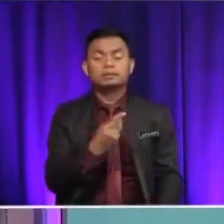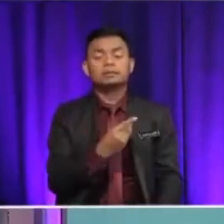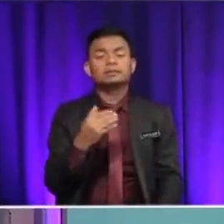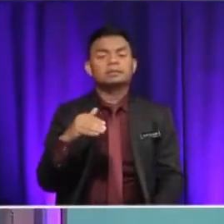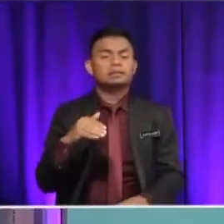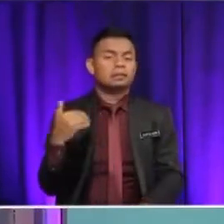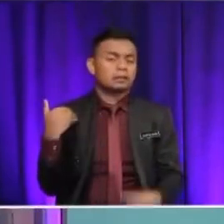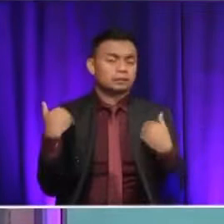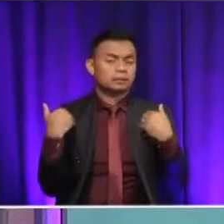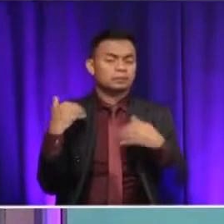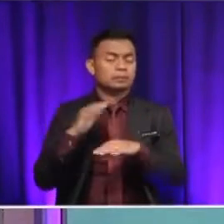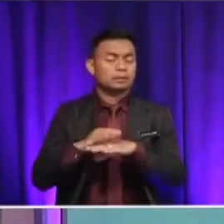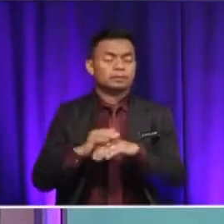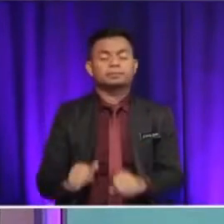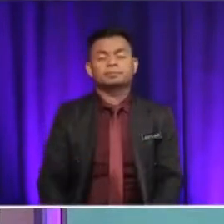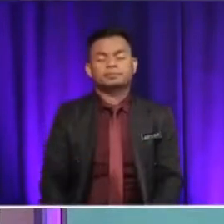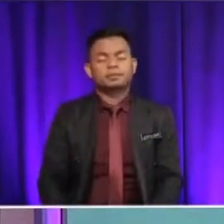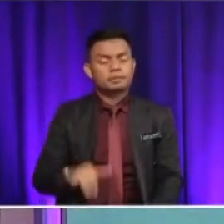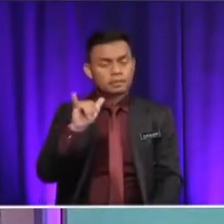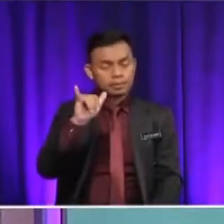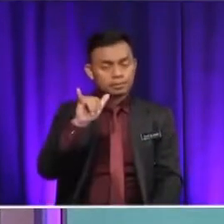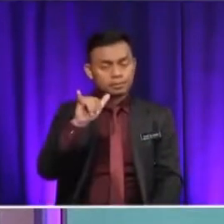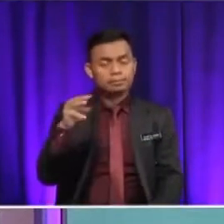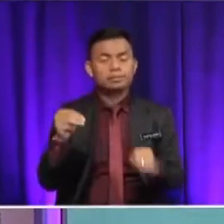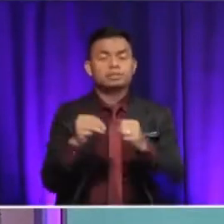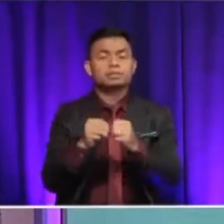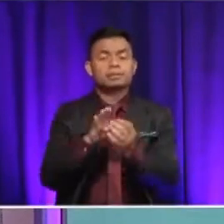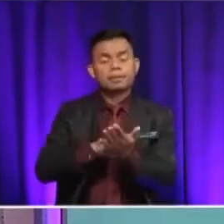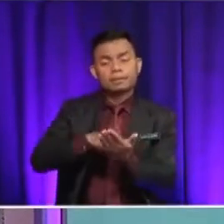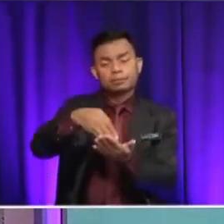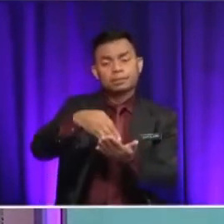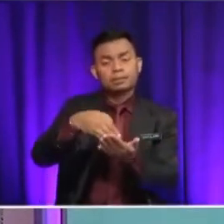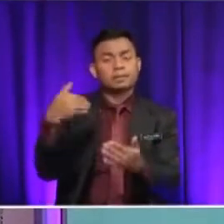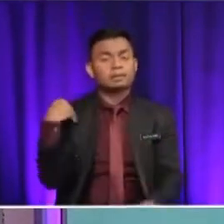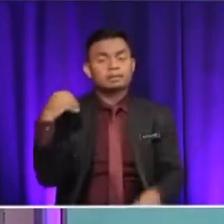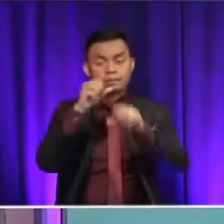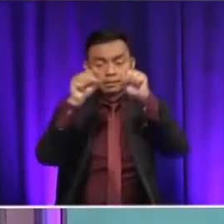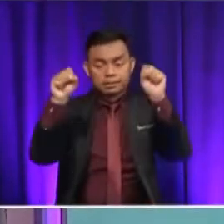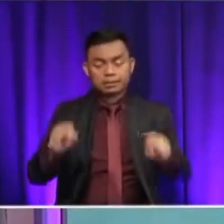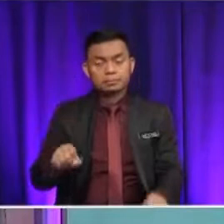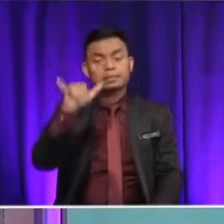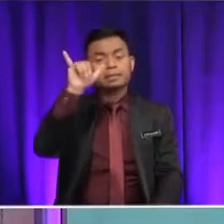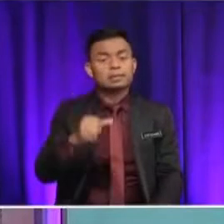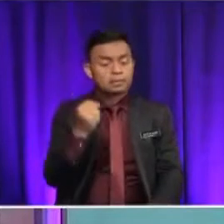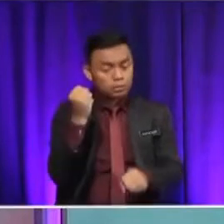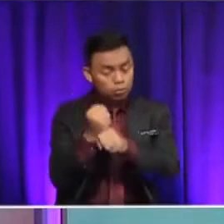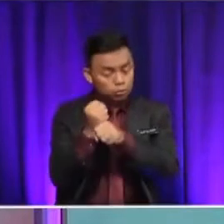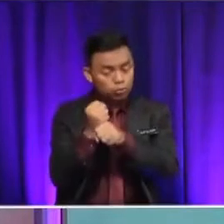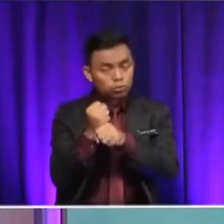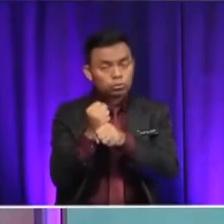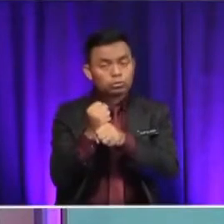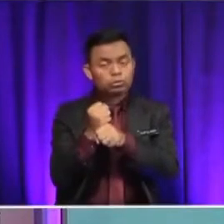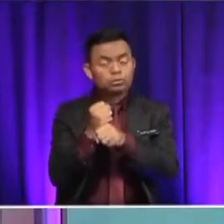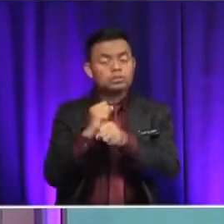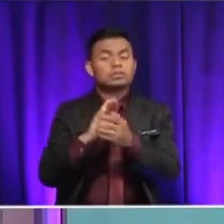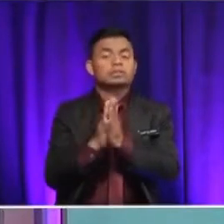dengan baik. Sama juga bangunan. Bangunan mesti ada sistem yang menyokong dia supaya penghuni dalam bangunan tu boleh menghuni